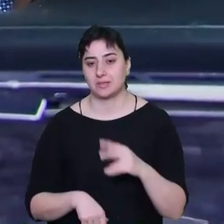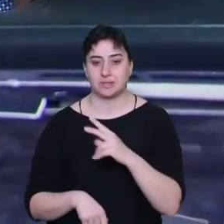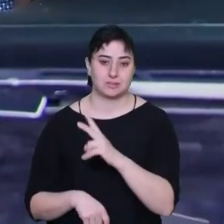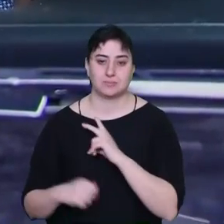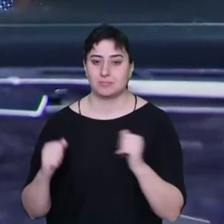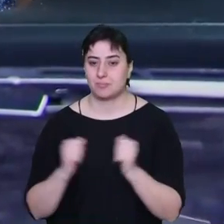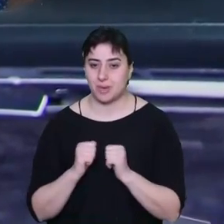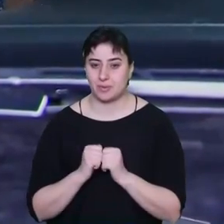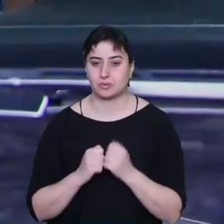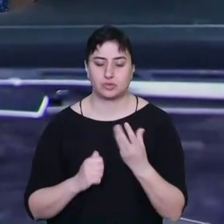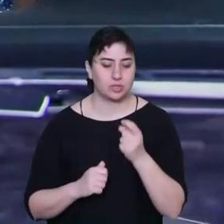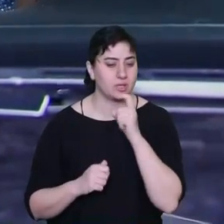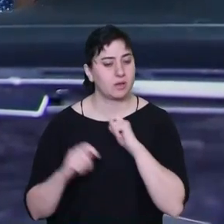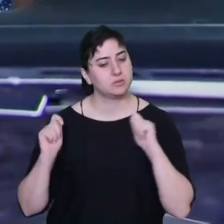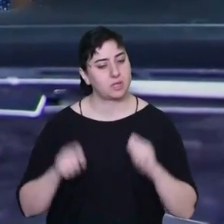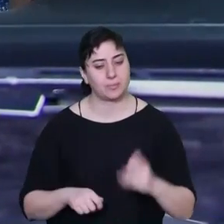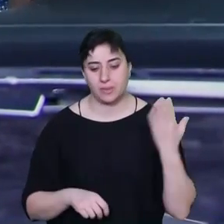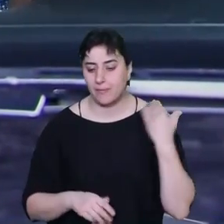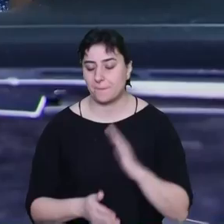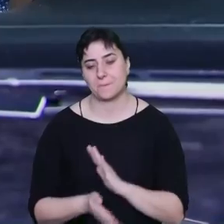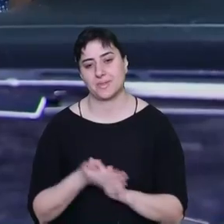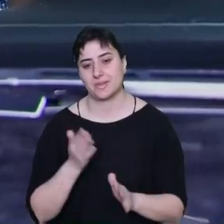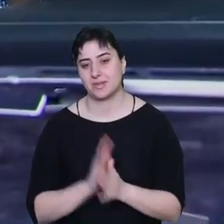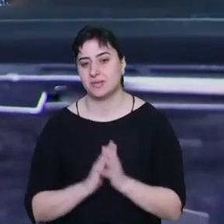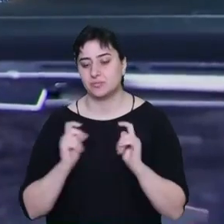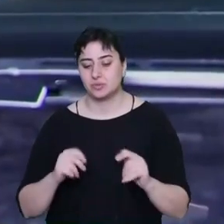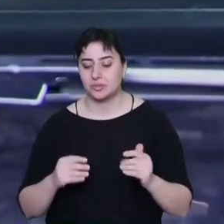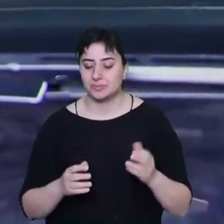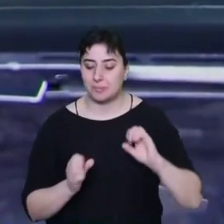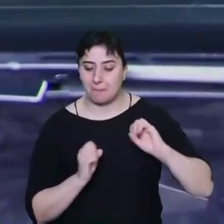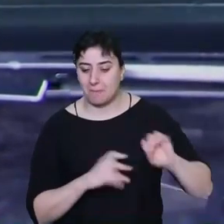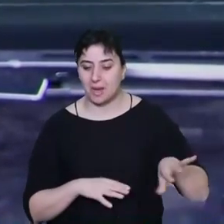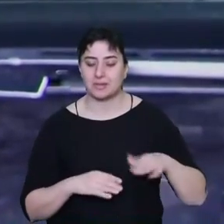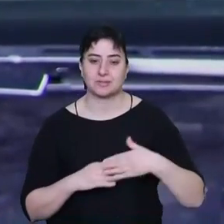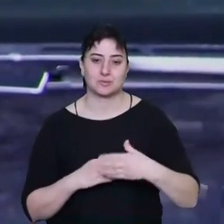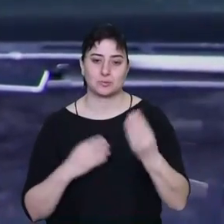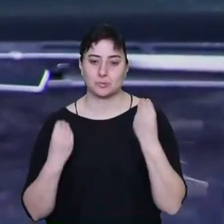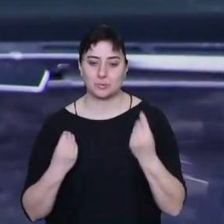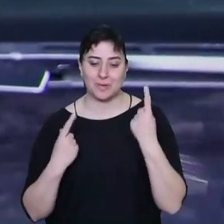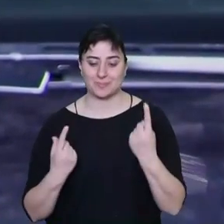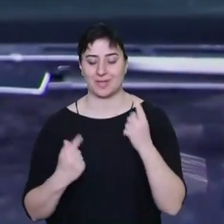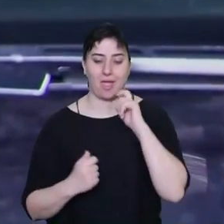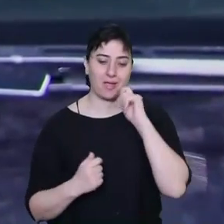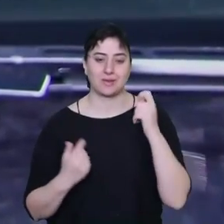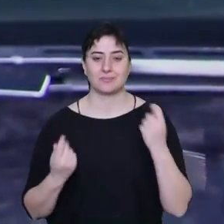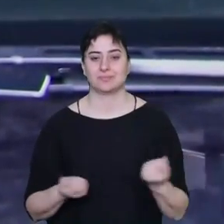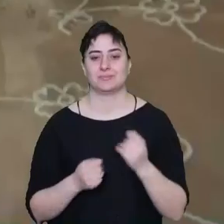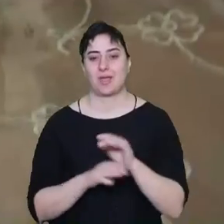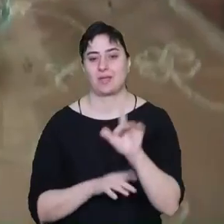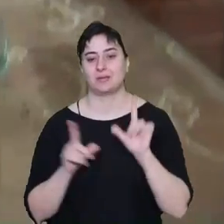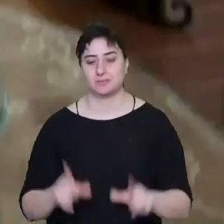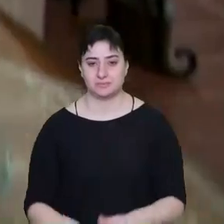seninle beraber biz çok yanlış şeyler yaptık. Artık bunlardan kurtulup onurlu bir hayat sürmemizin zamanı geldi.